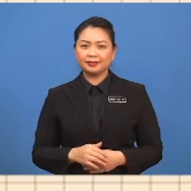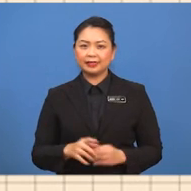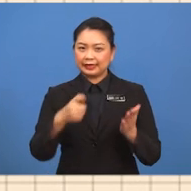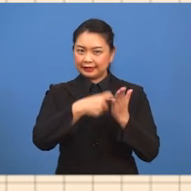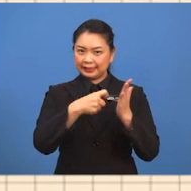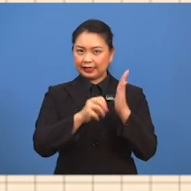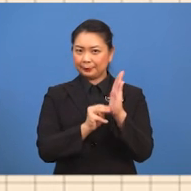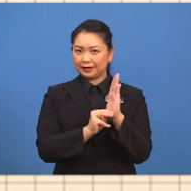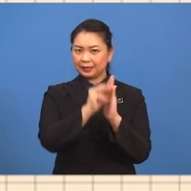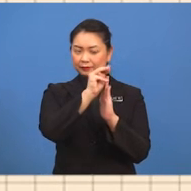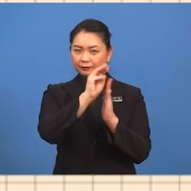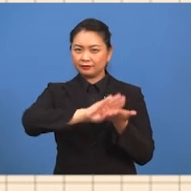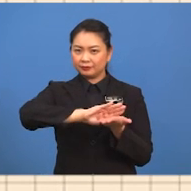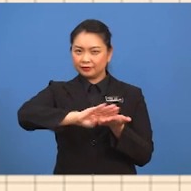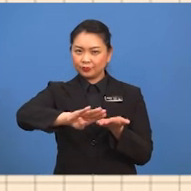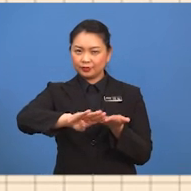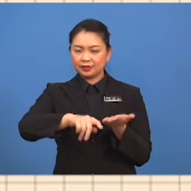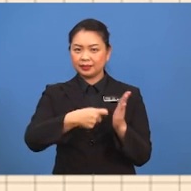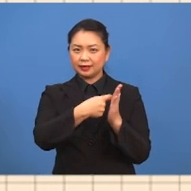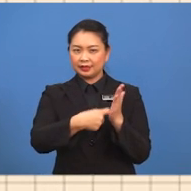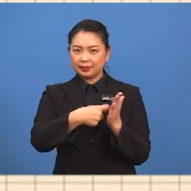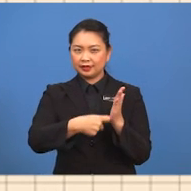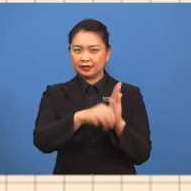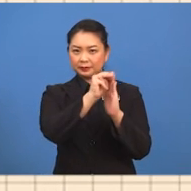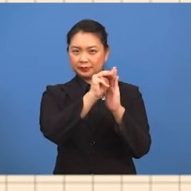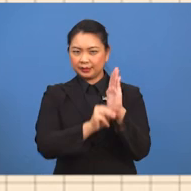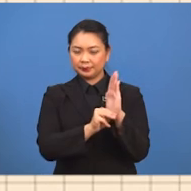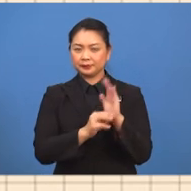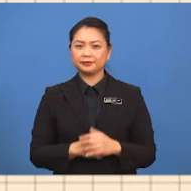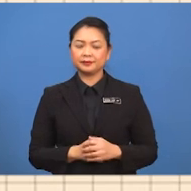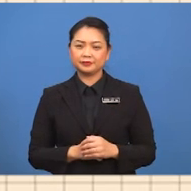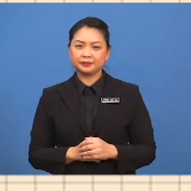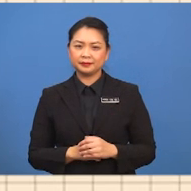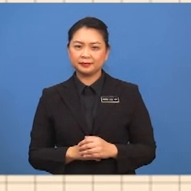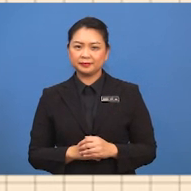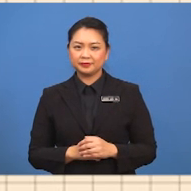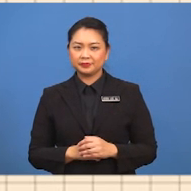nilai maksimum tolak nilai minimum.